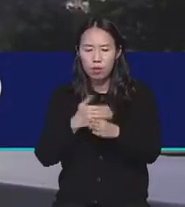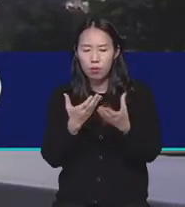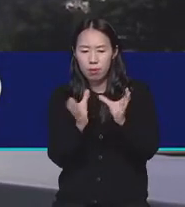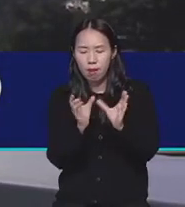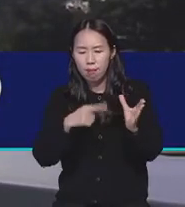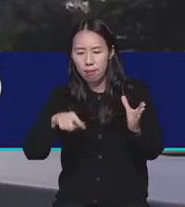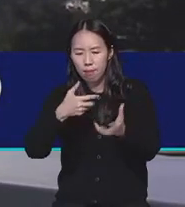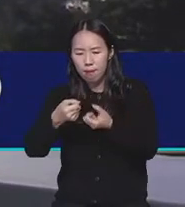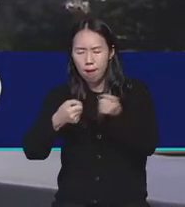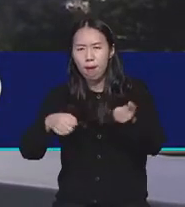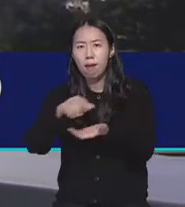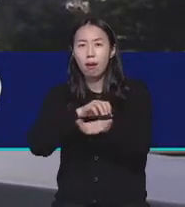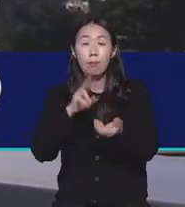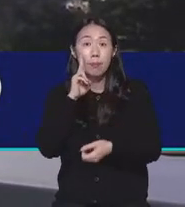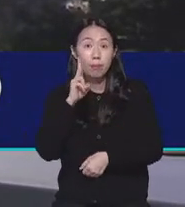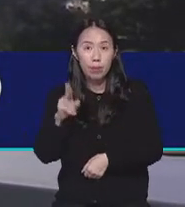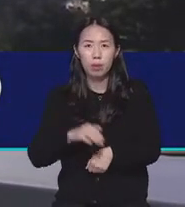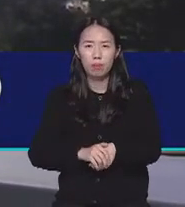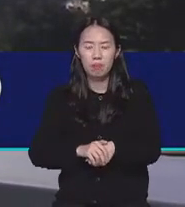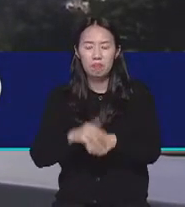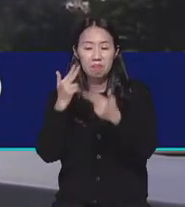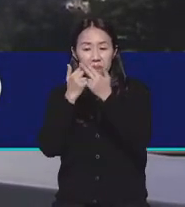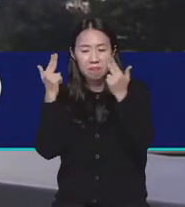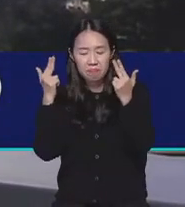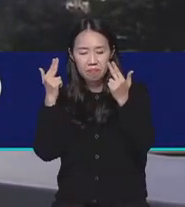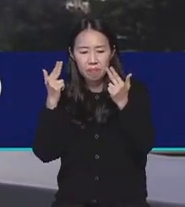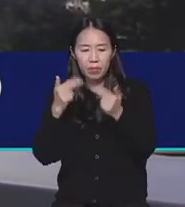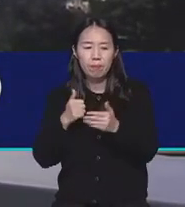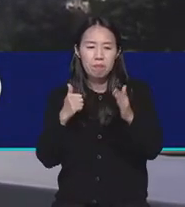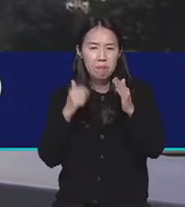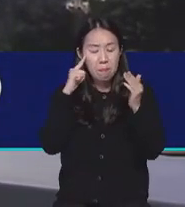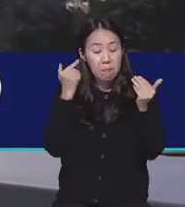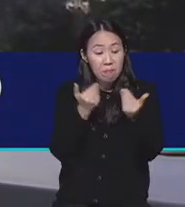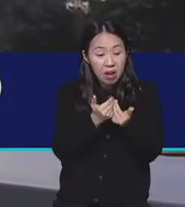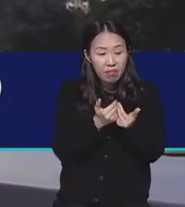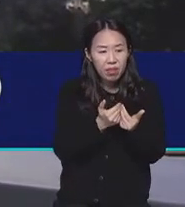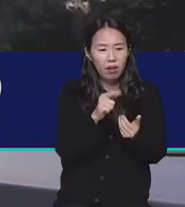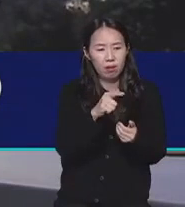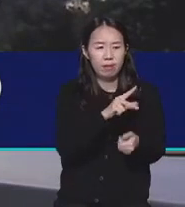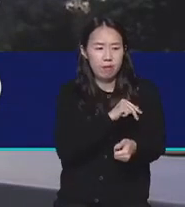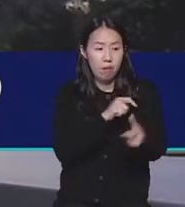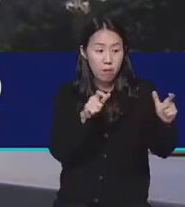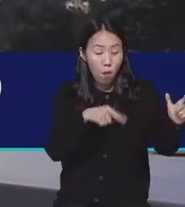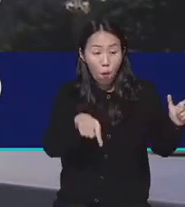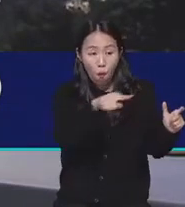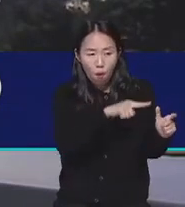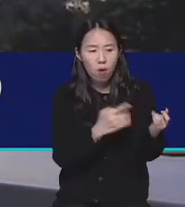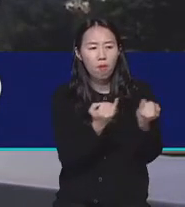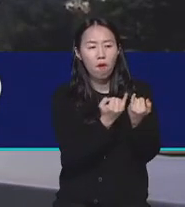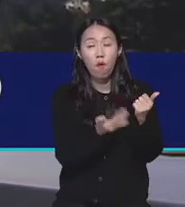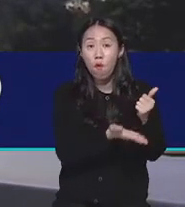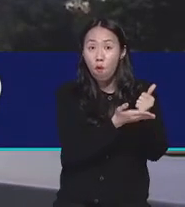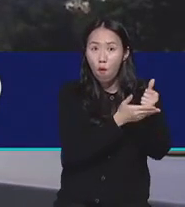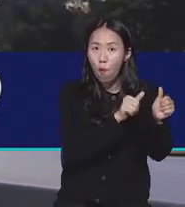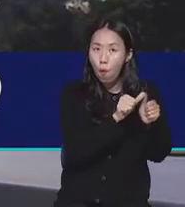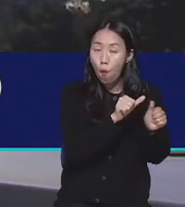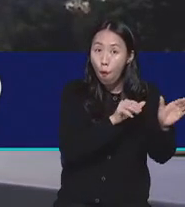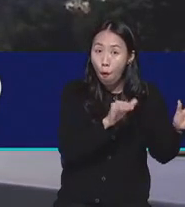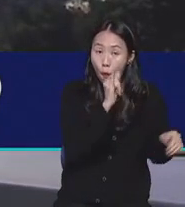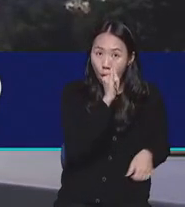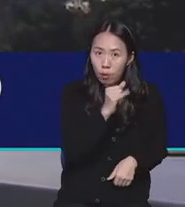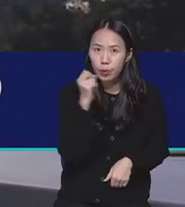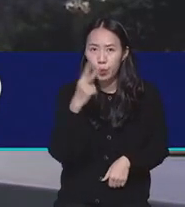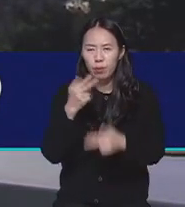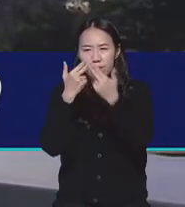내홍이 커지고 있습니다. 비명계 현역 의원 지역구에 대한 여성 전략 공천설이 퍼지는가 하면 친명계에 유리한 경선